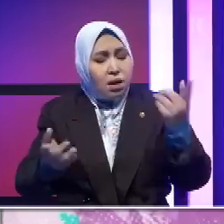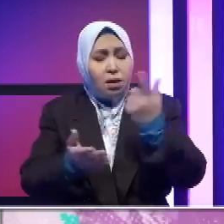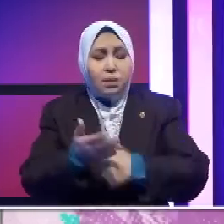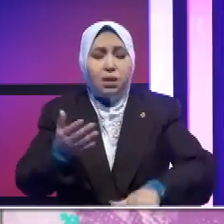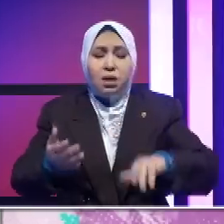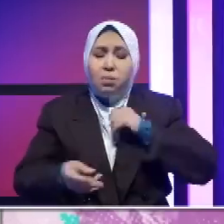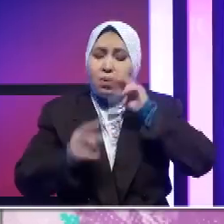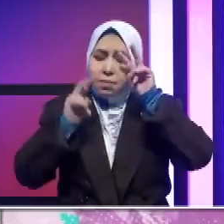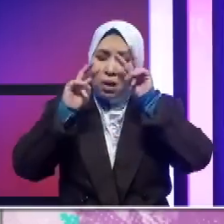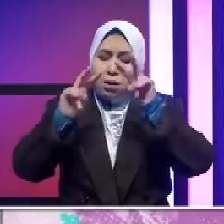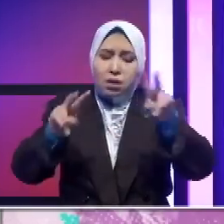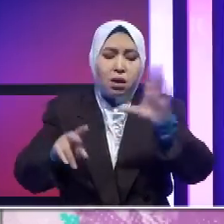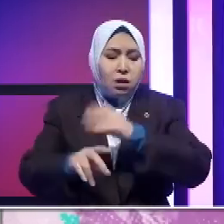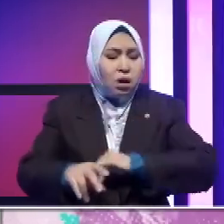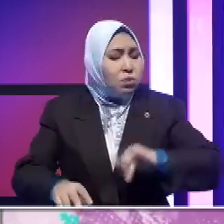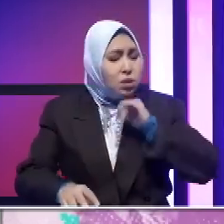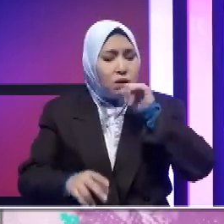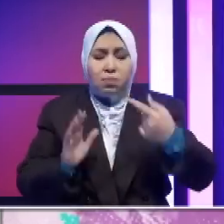سبيل